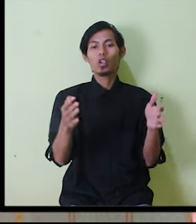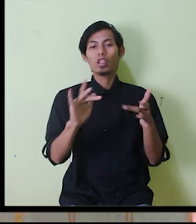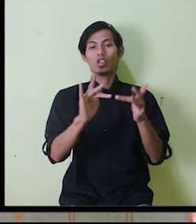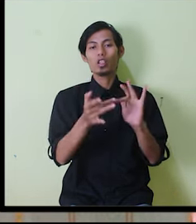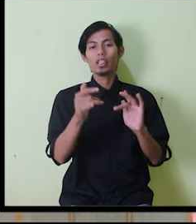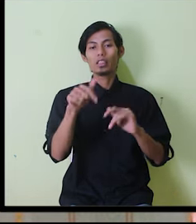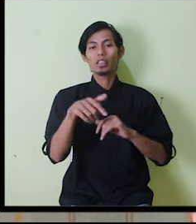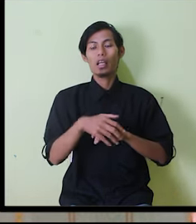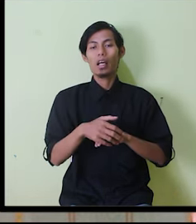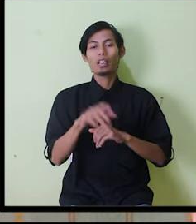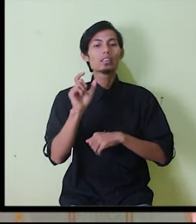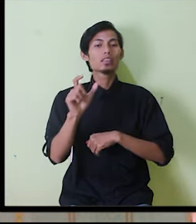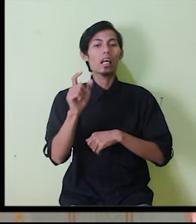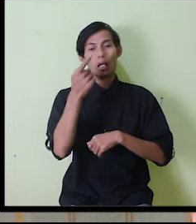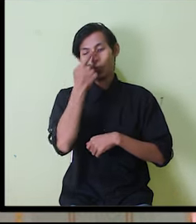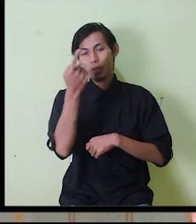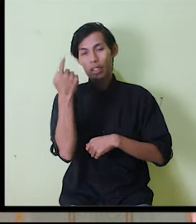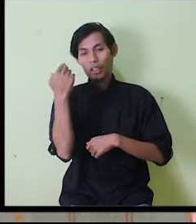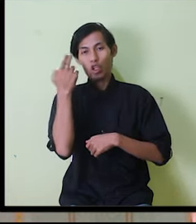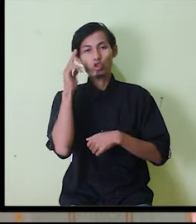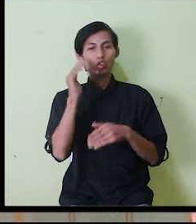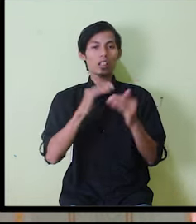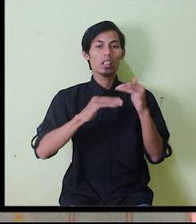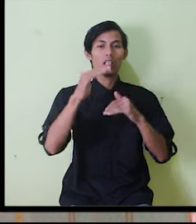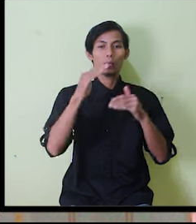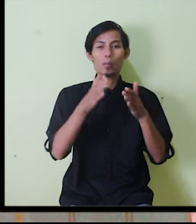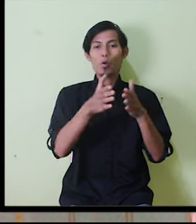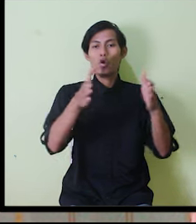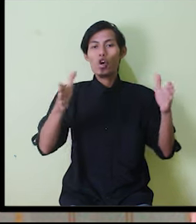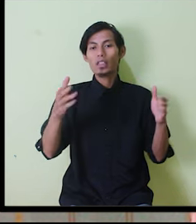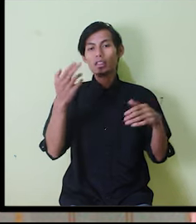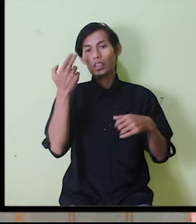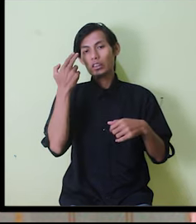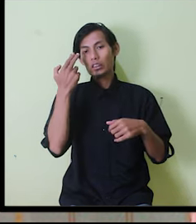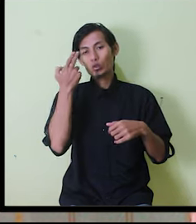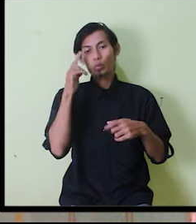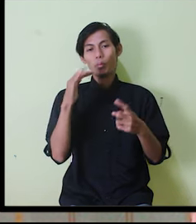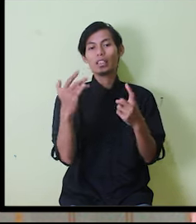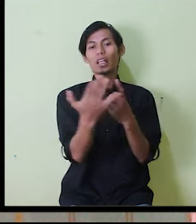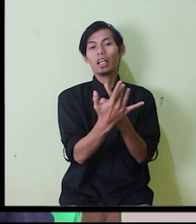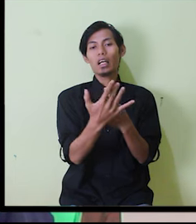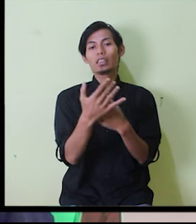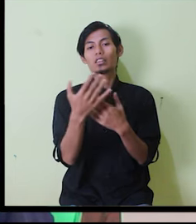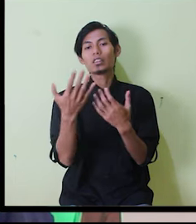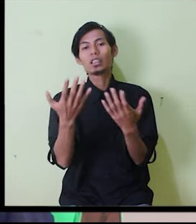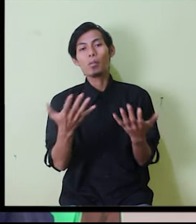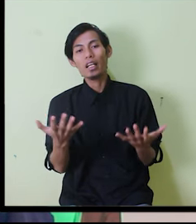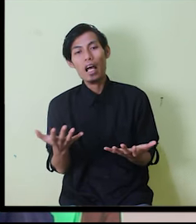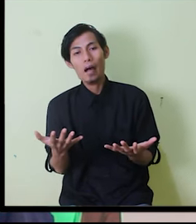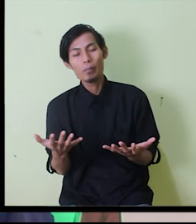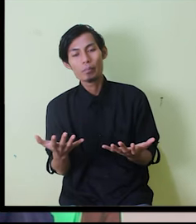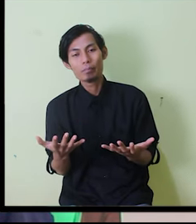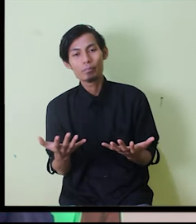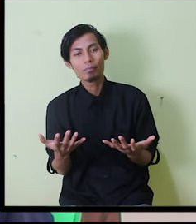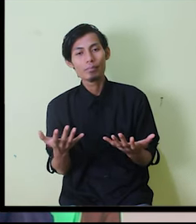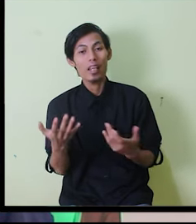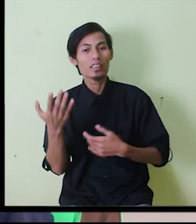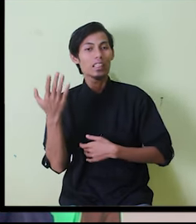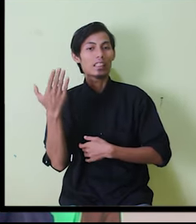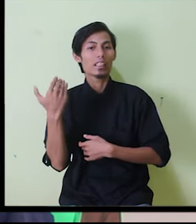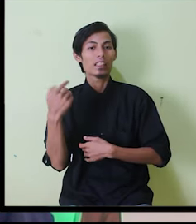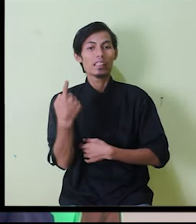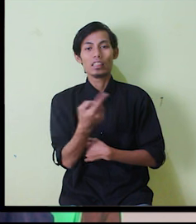pemerintah kelurahan sendiri untuk mendukung ini lebih meluaskan lagi kepada masyarakat Seperti apa Nah kita tadi itu